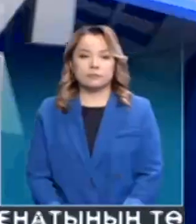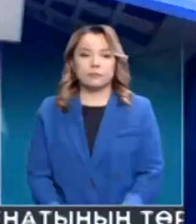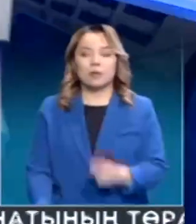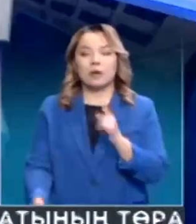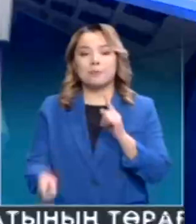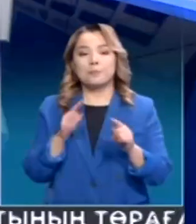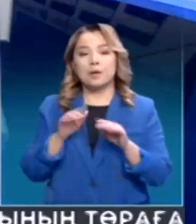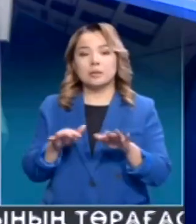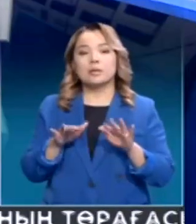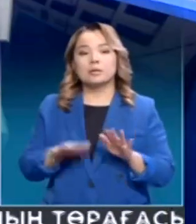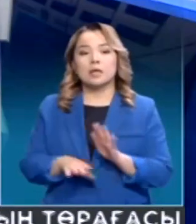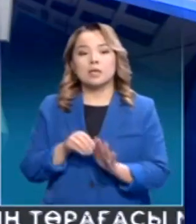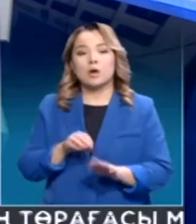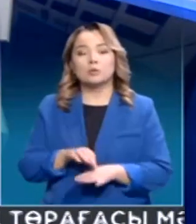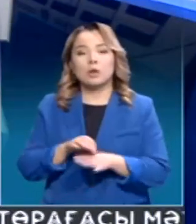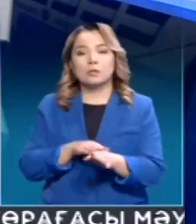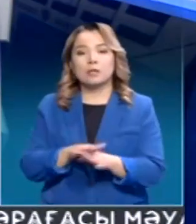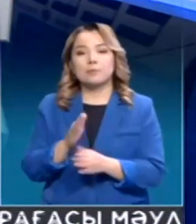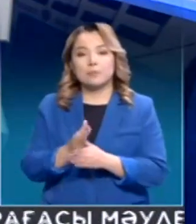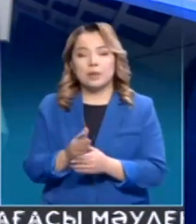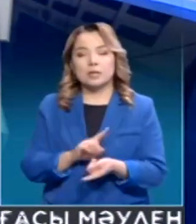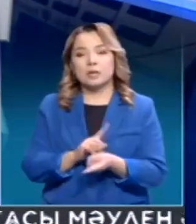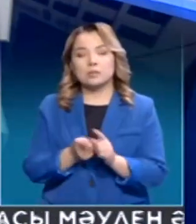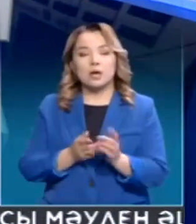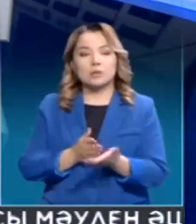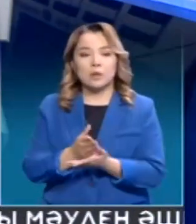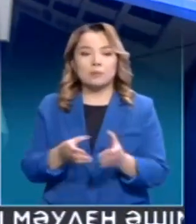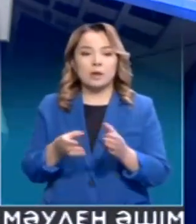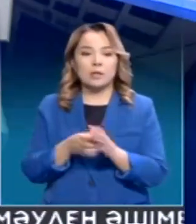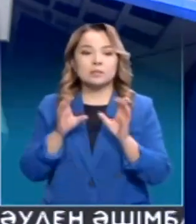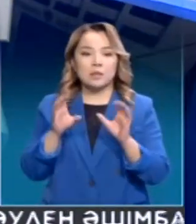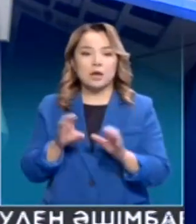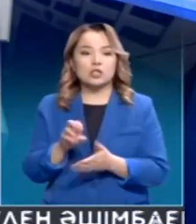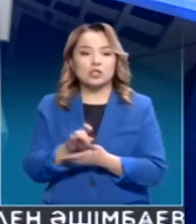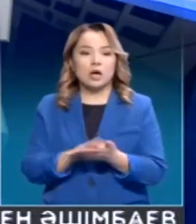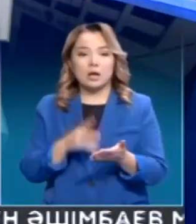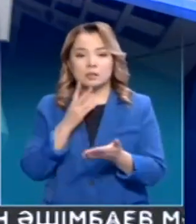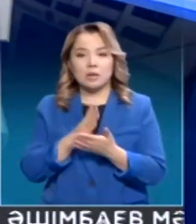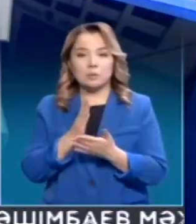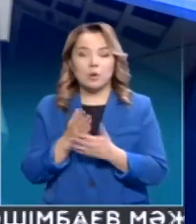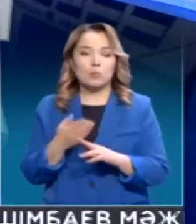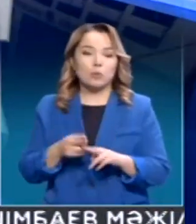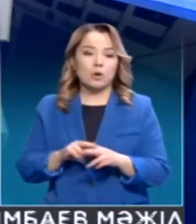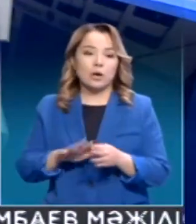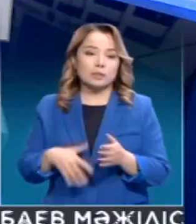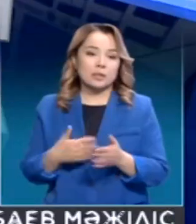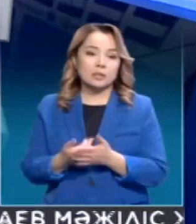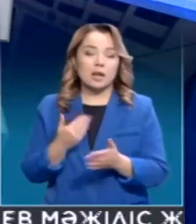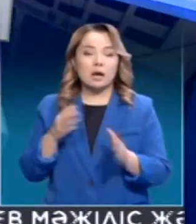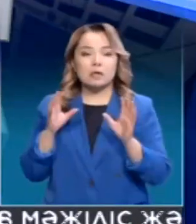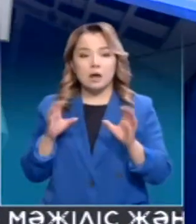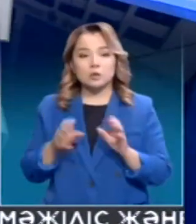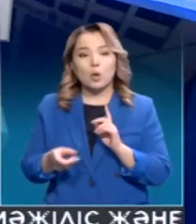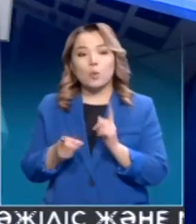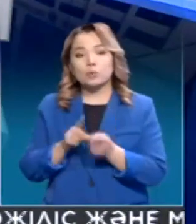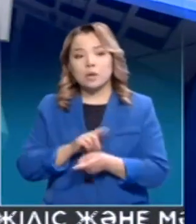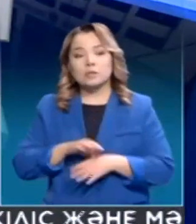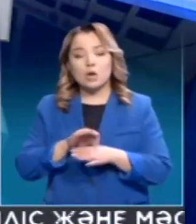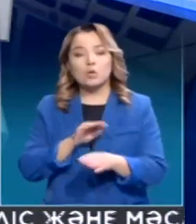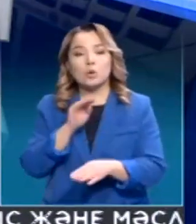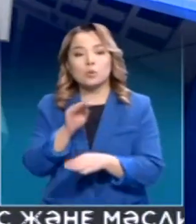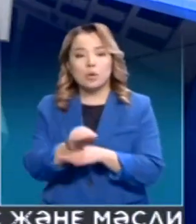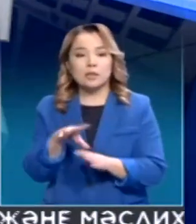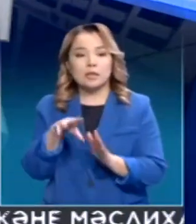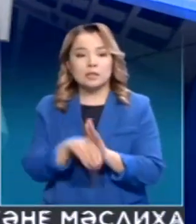Парламент сайлауы президент ұсынған саяси реформалардың заңды жалғасы. Өйткені бұған дейін конституцияға өзгерістер мен